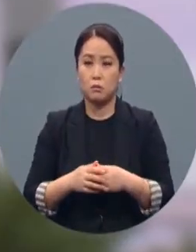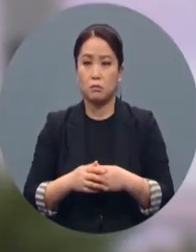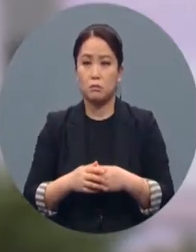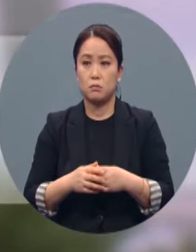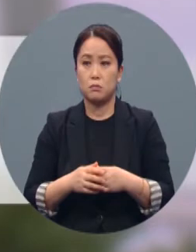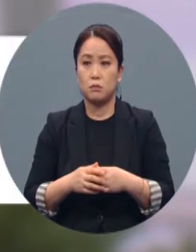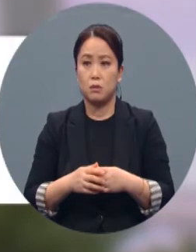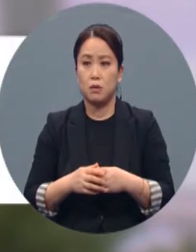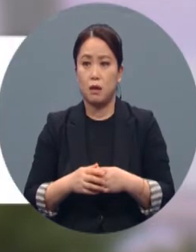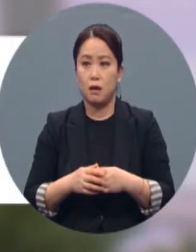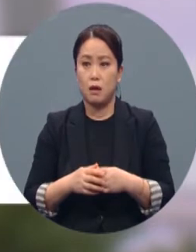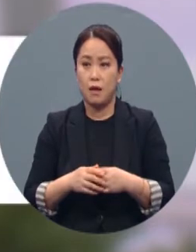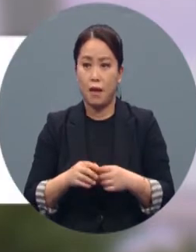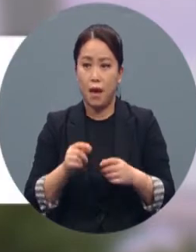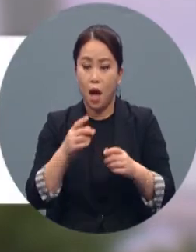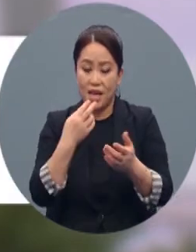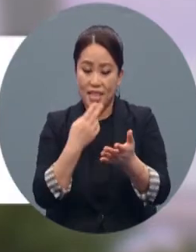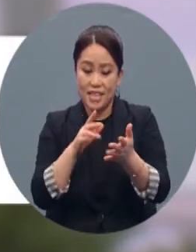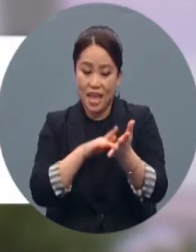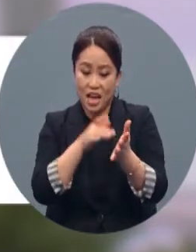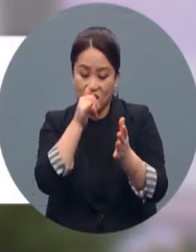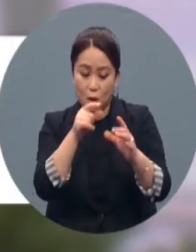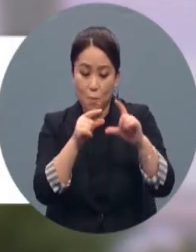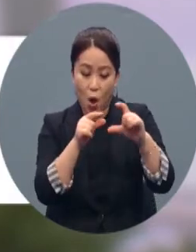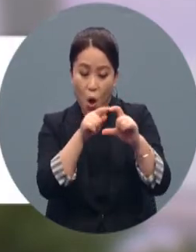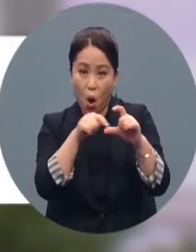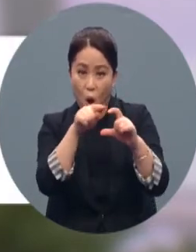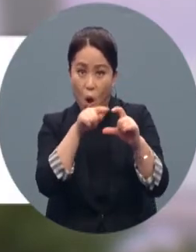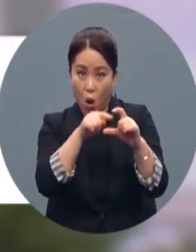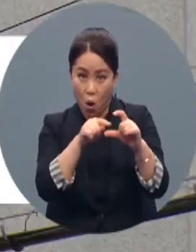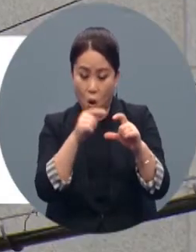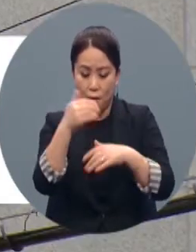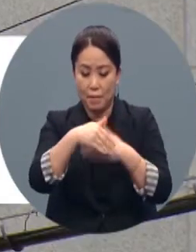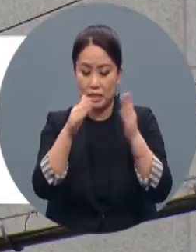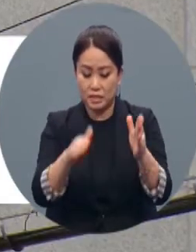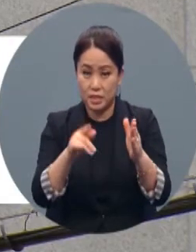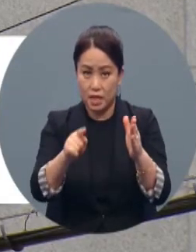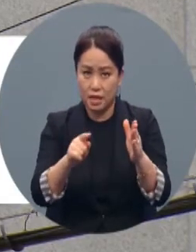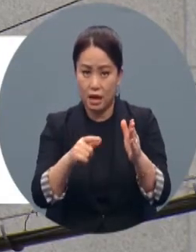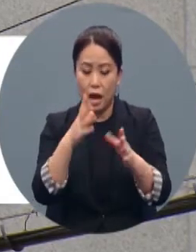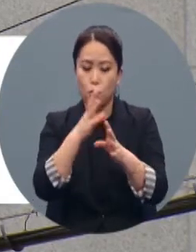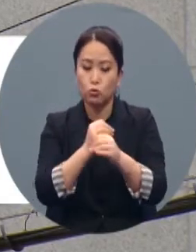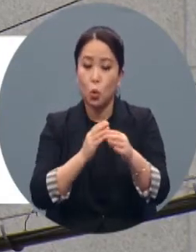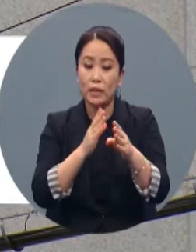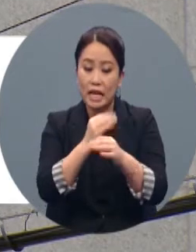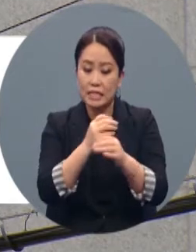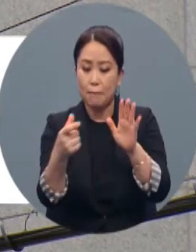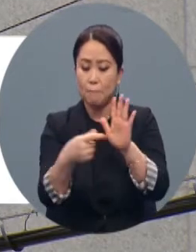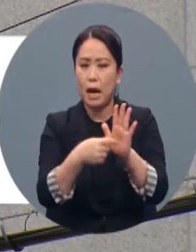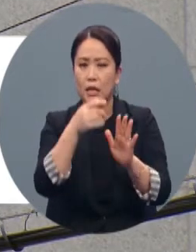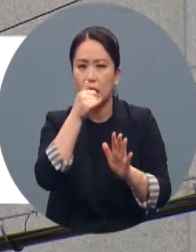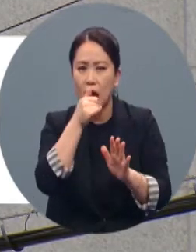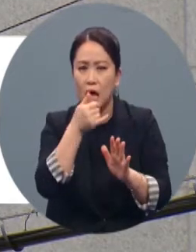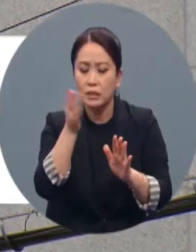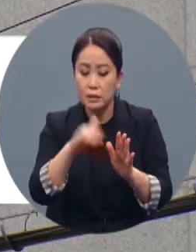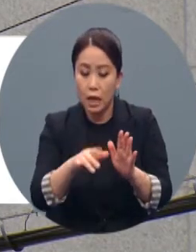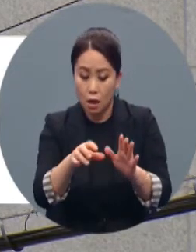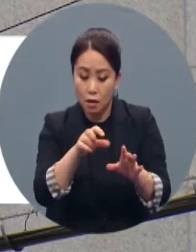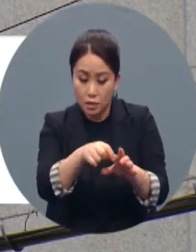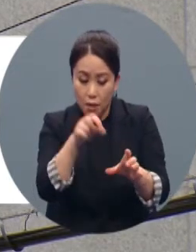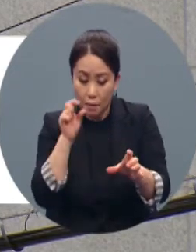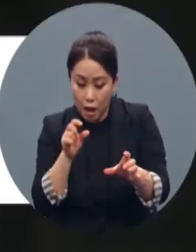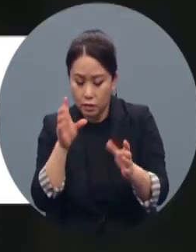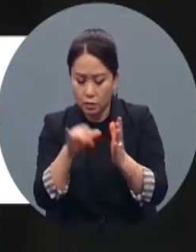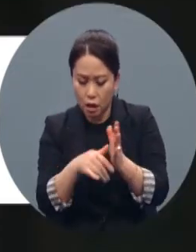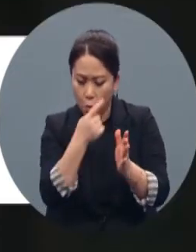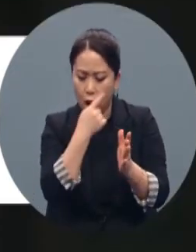들어있는 박스에다가 그걸 기록을 해놔요, 유효기간을. 그러면 그걸 이제 쓸 때 그 박스를 확인을